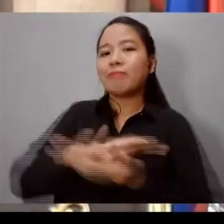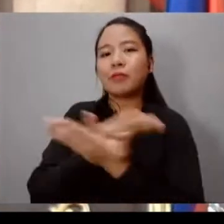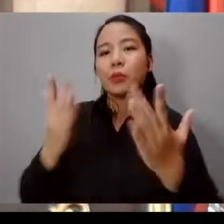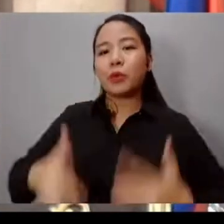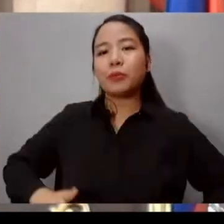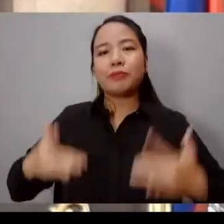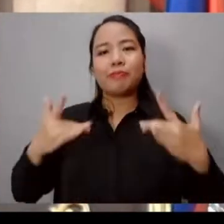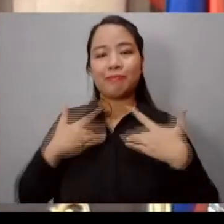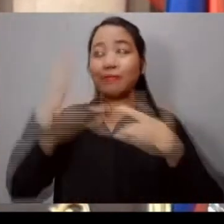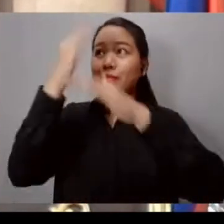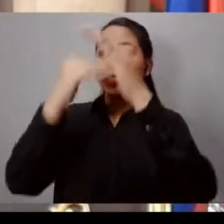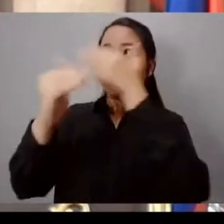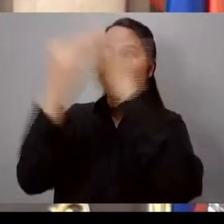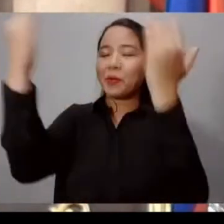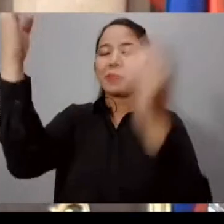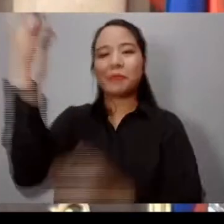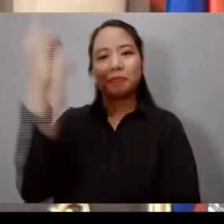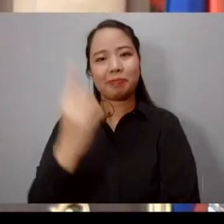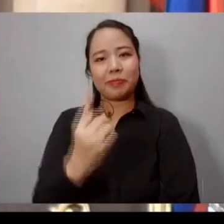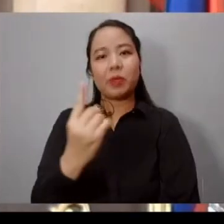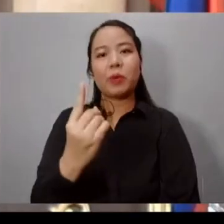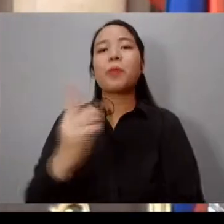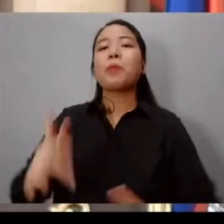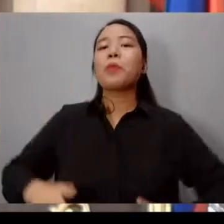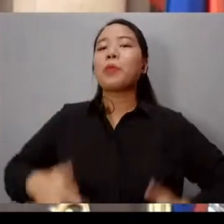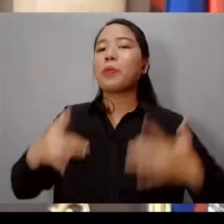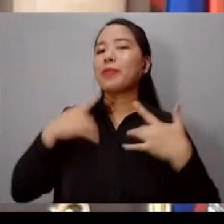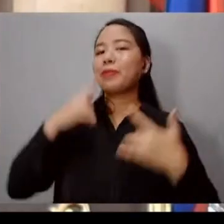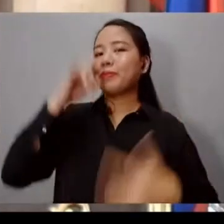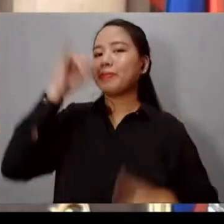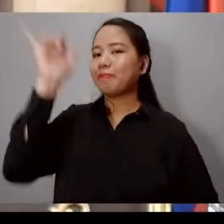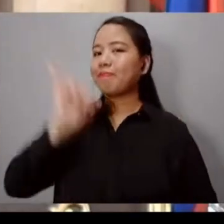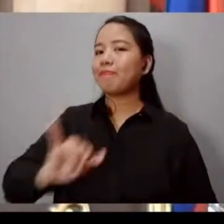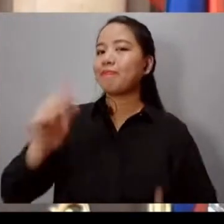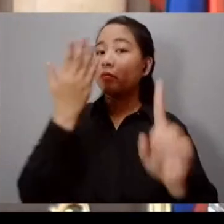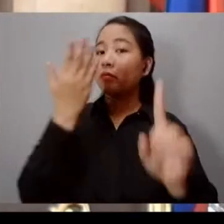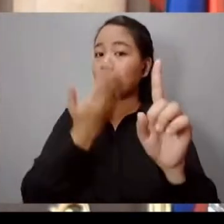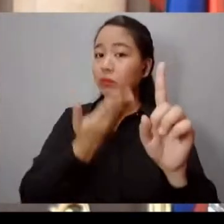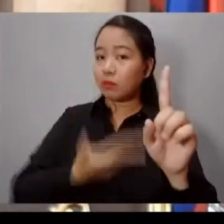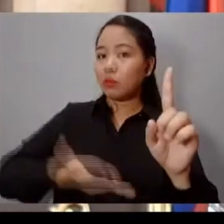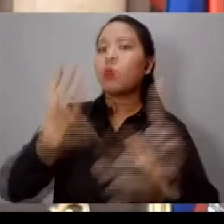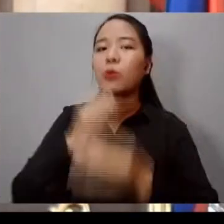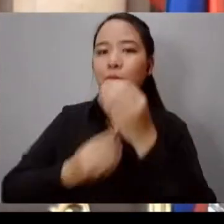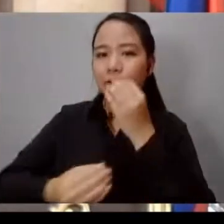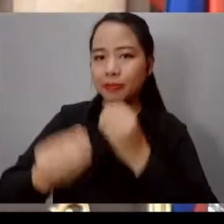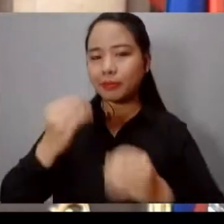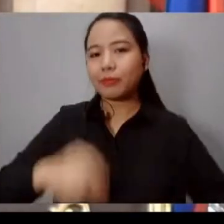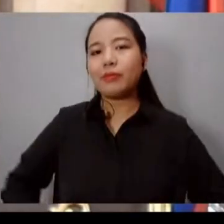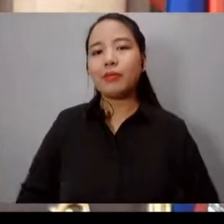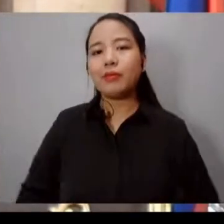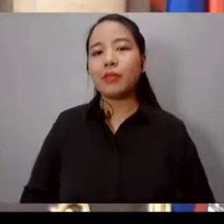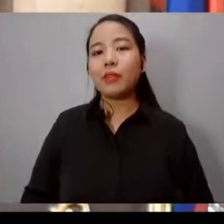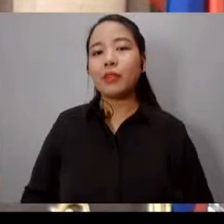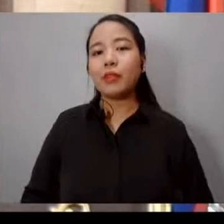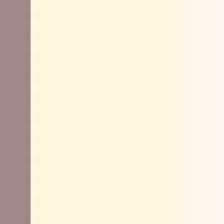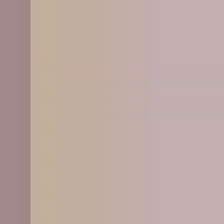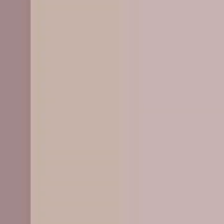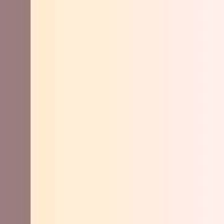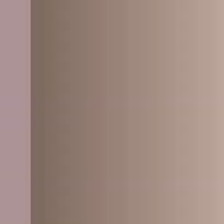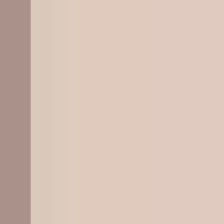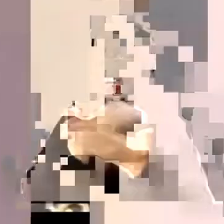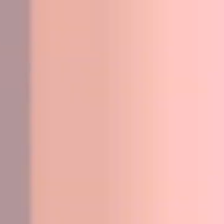langit. Mabubuhay magpakailanman ang sinumang kumain ito. At ang pagkaing ibibigay ko sa ikabubuhay